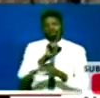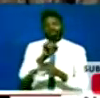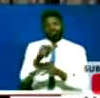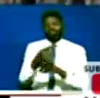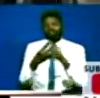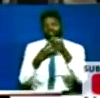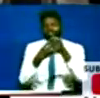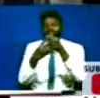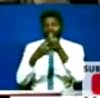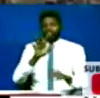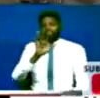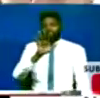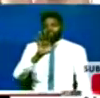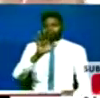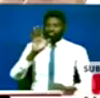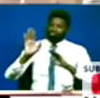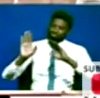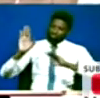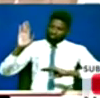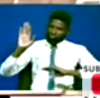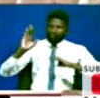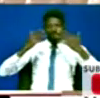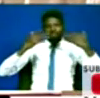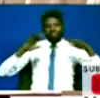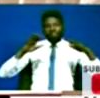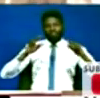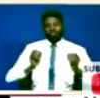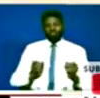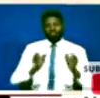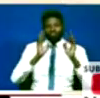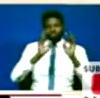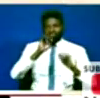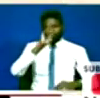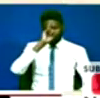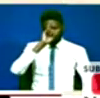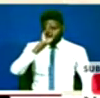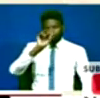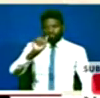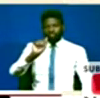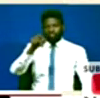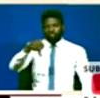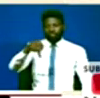1995 wameapishwa walipofuzu kuwa maafisa kamili wa polisi wa utawala.